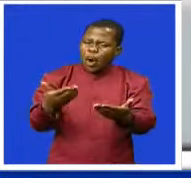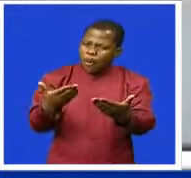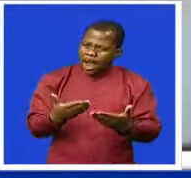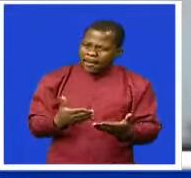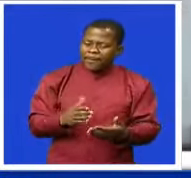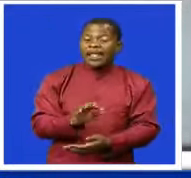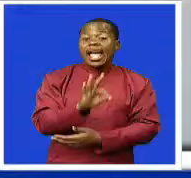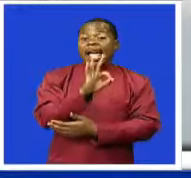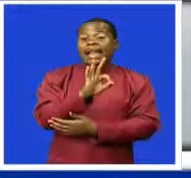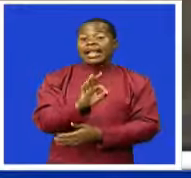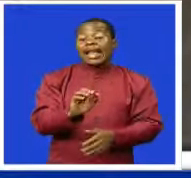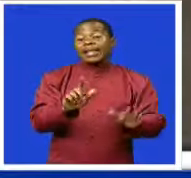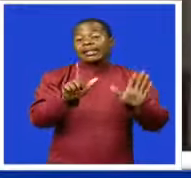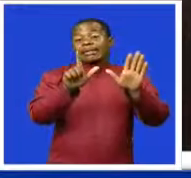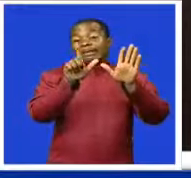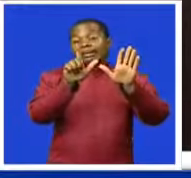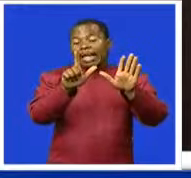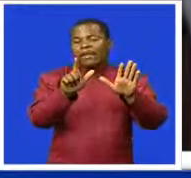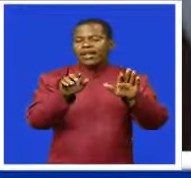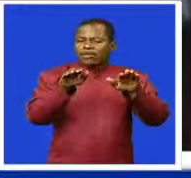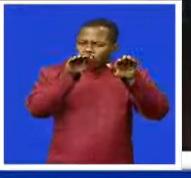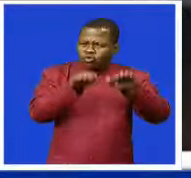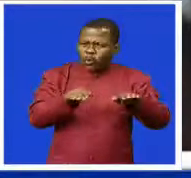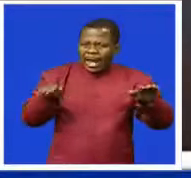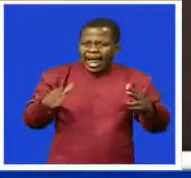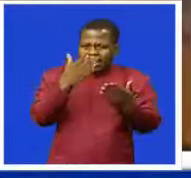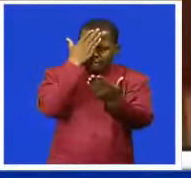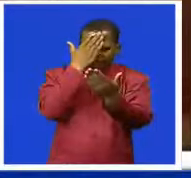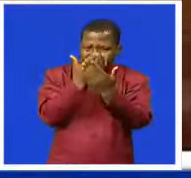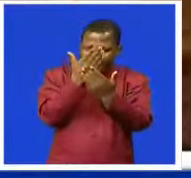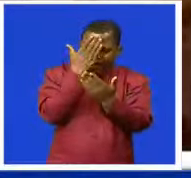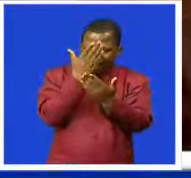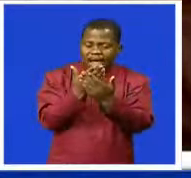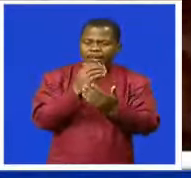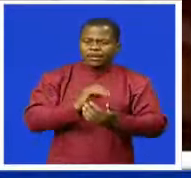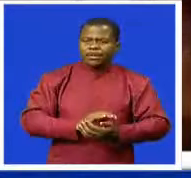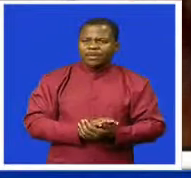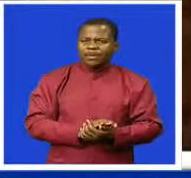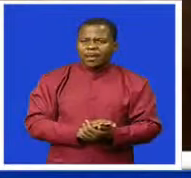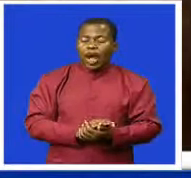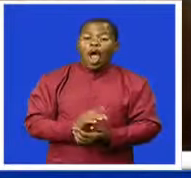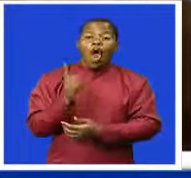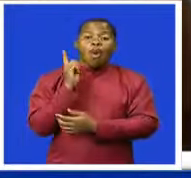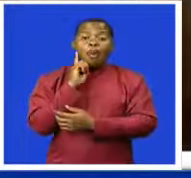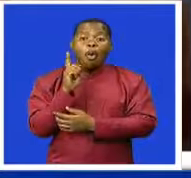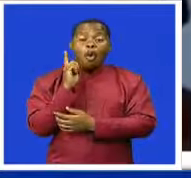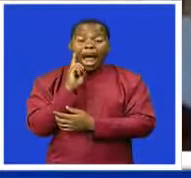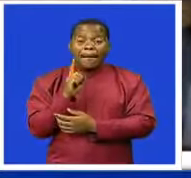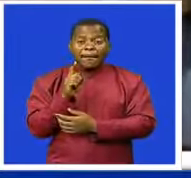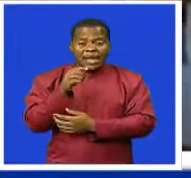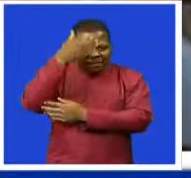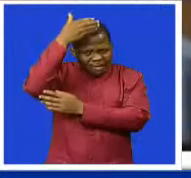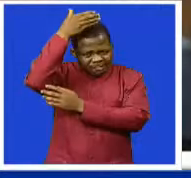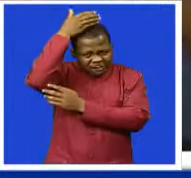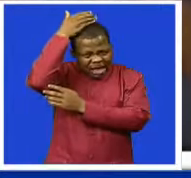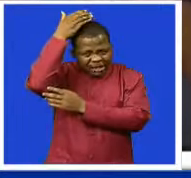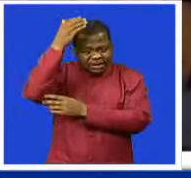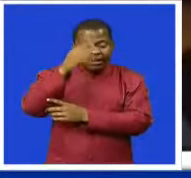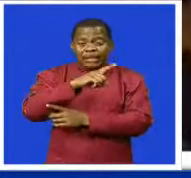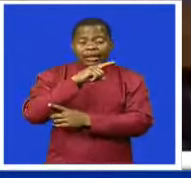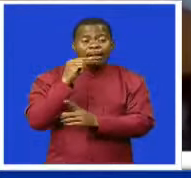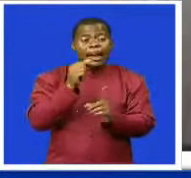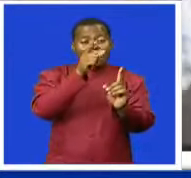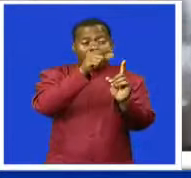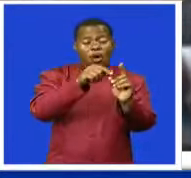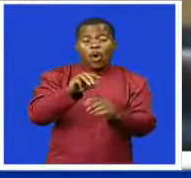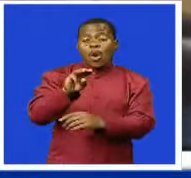tebunesi emsebentini lowatiwa nge-cupping ceremony. Philile Mgabhile obukela inhlangano setebunesi kule nyuvesi uthi umsebenti uhambe kahle